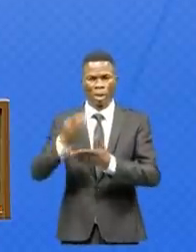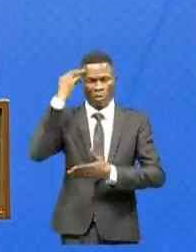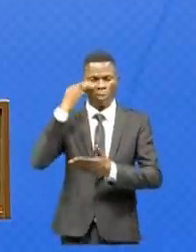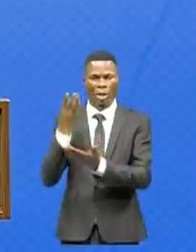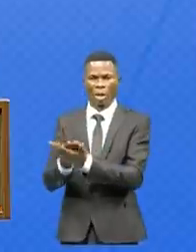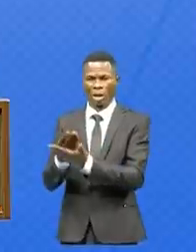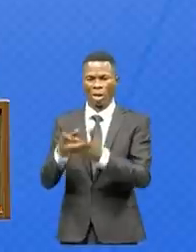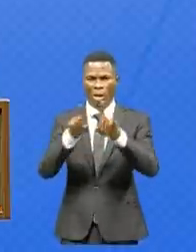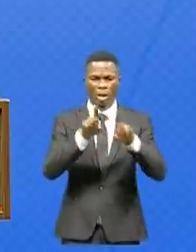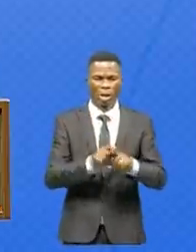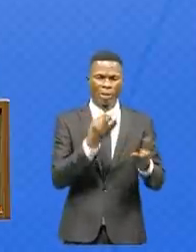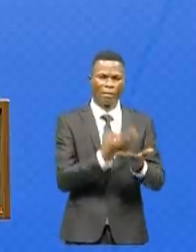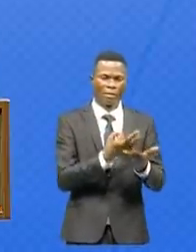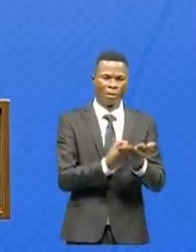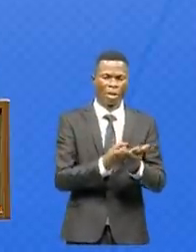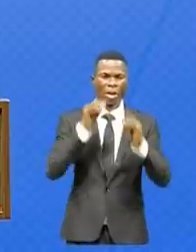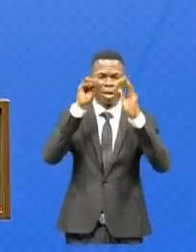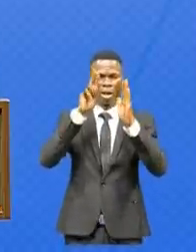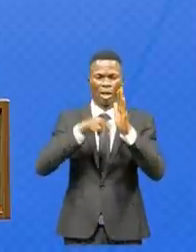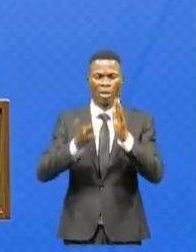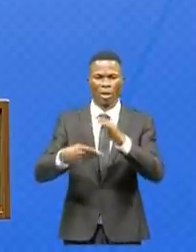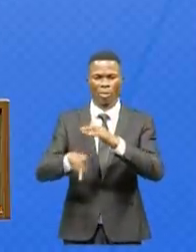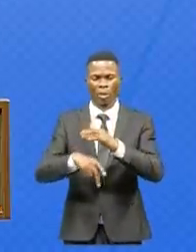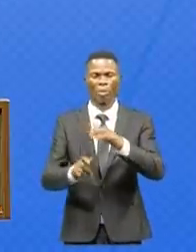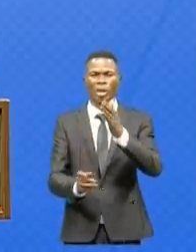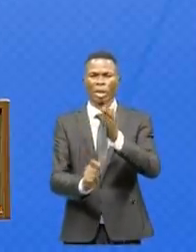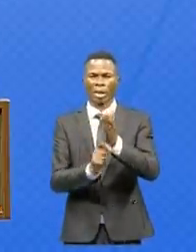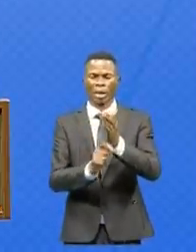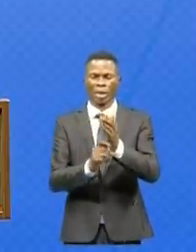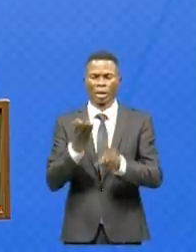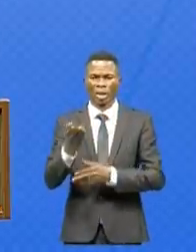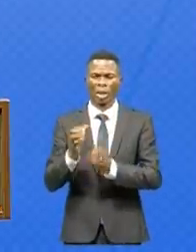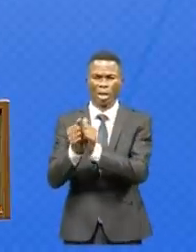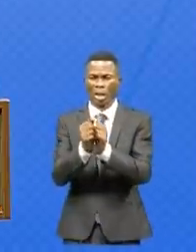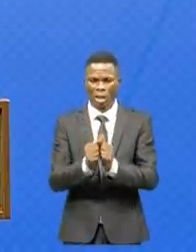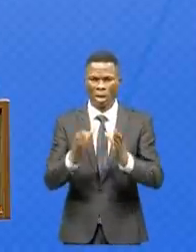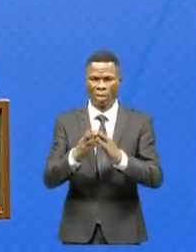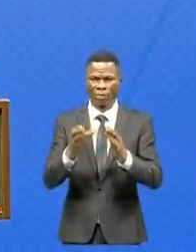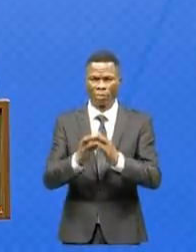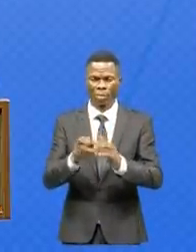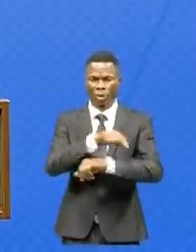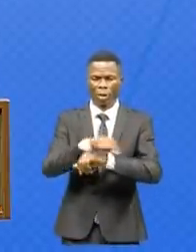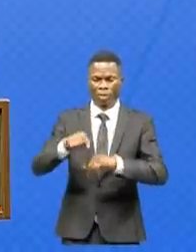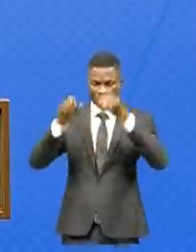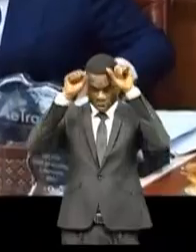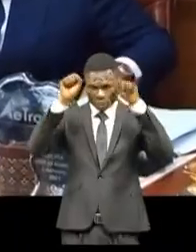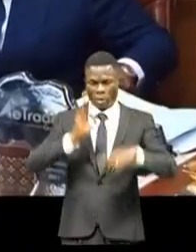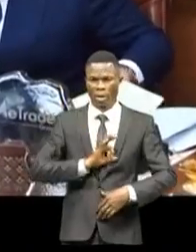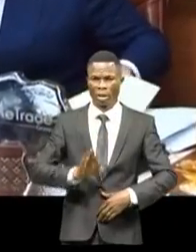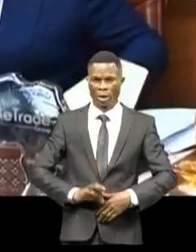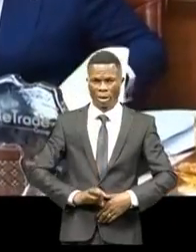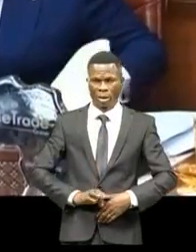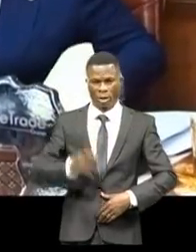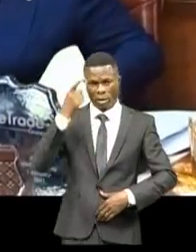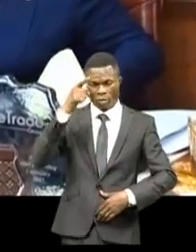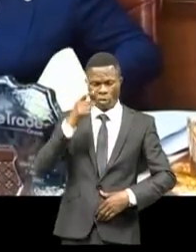Budget, des Finances, de l'enseignement primaire, secondaire et technique, en collaboration avec le cabinet du président de la République, pour